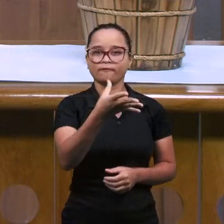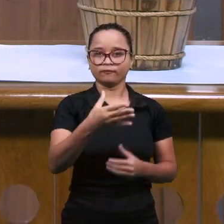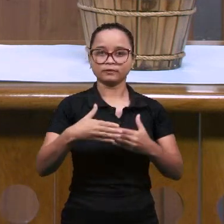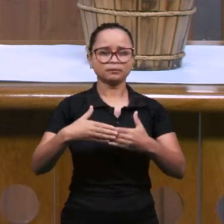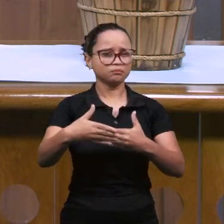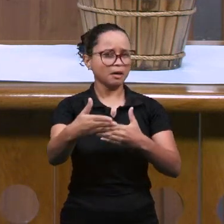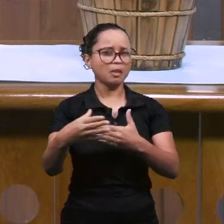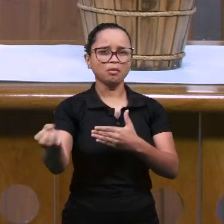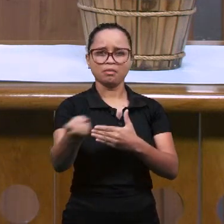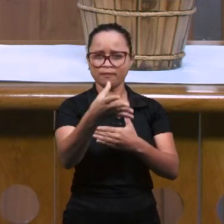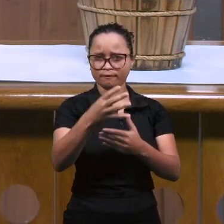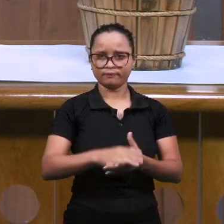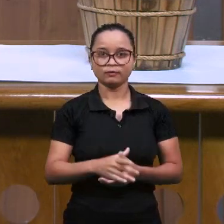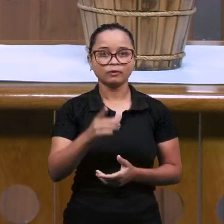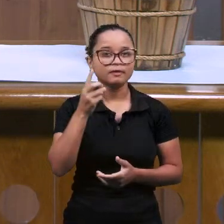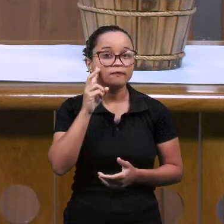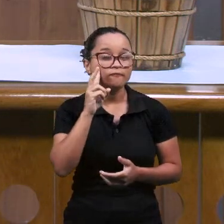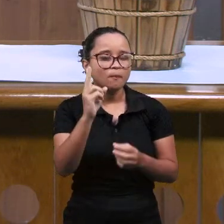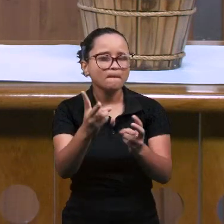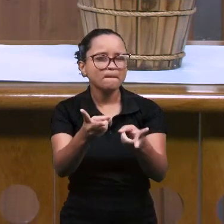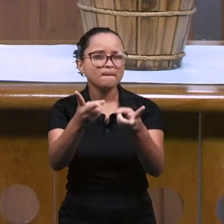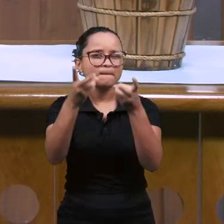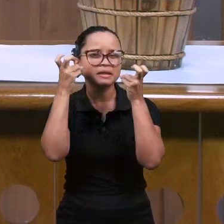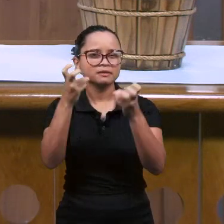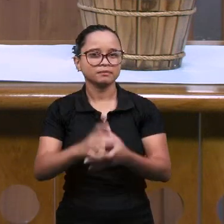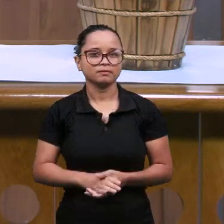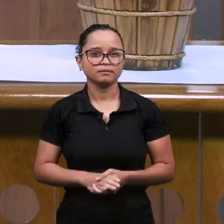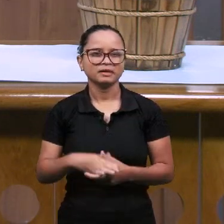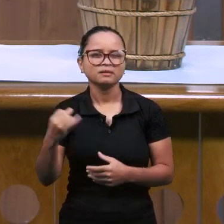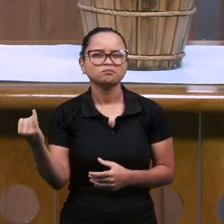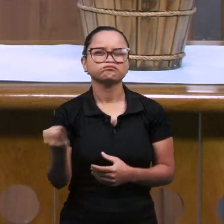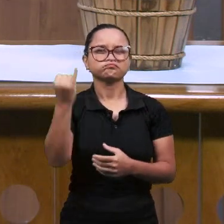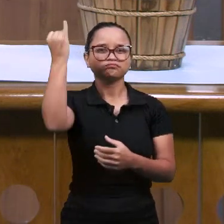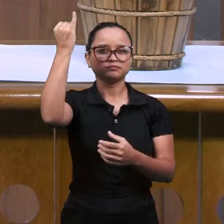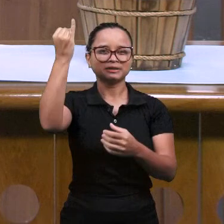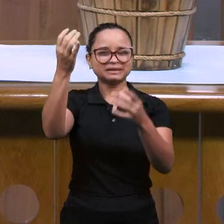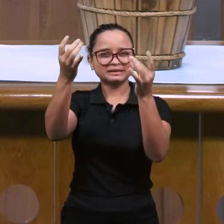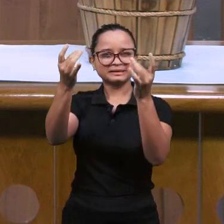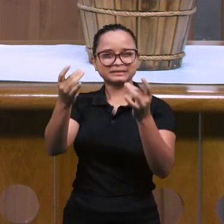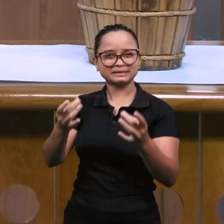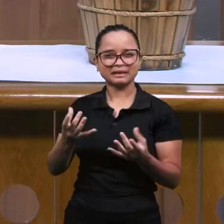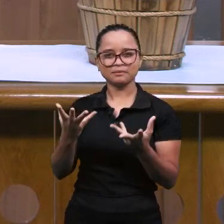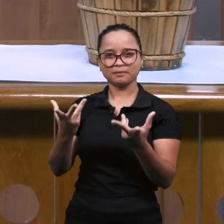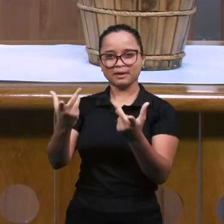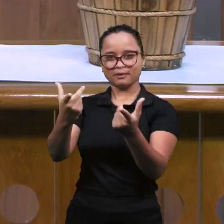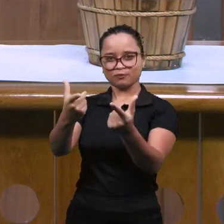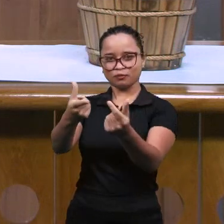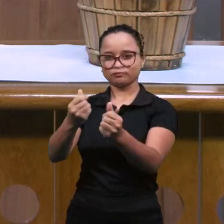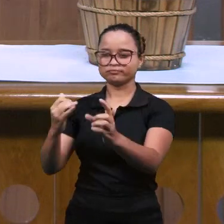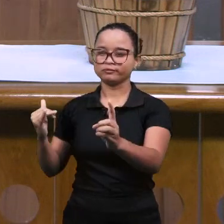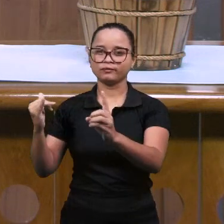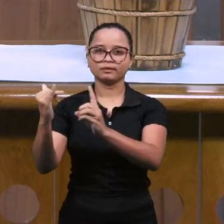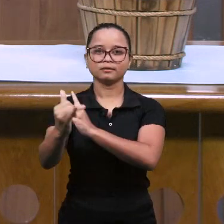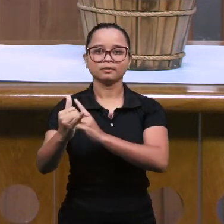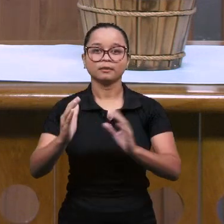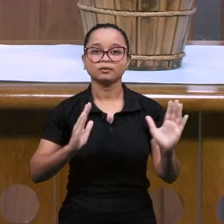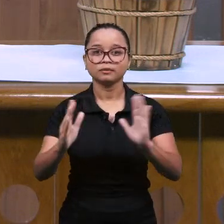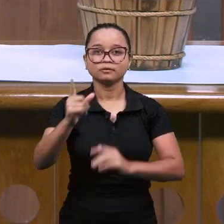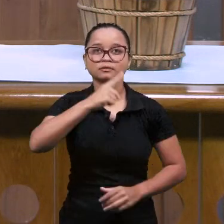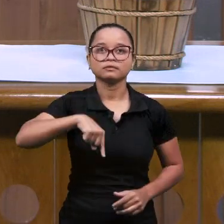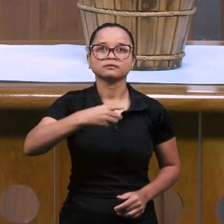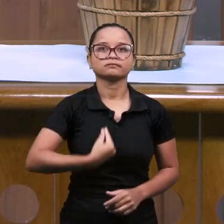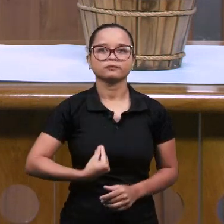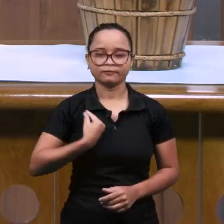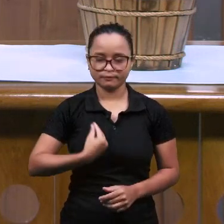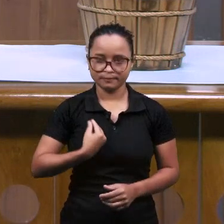voir la richesse prophétique nécessaire pour le moment que nous vivons. Je vais revenir ici maintenant.